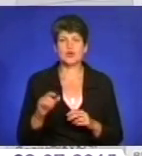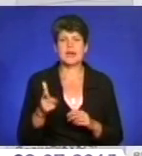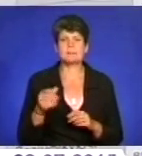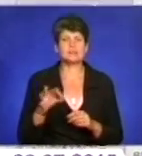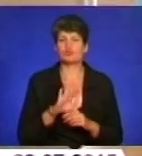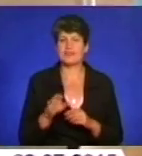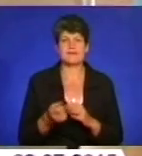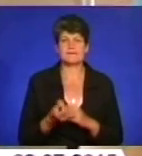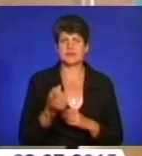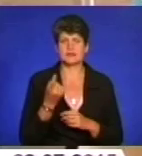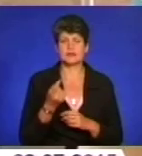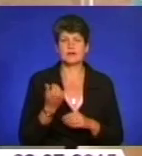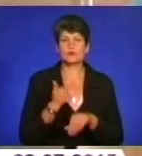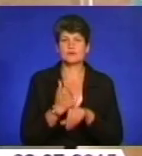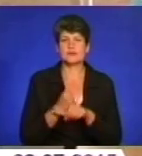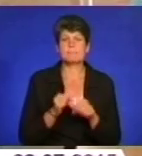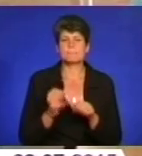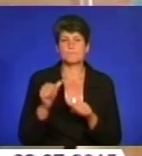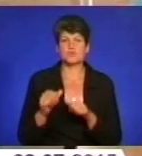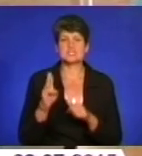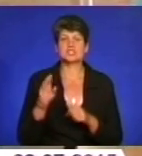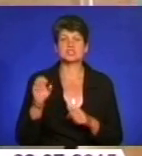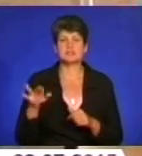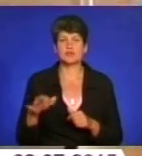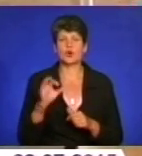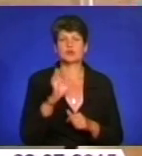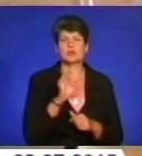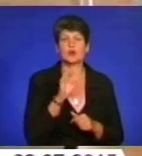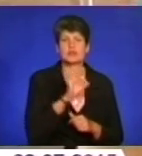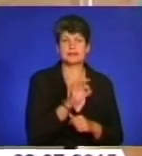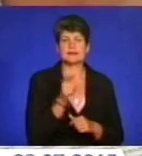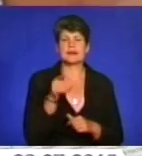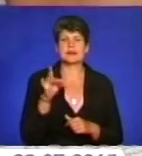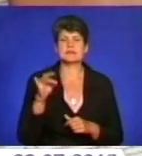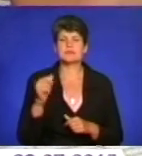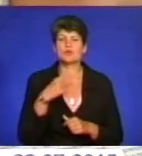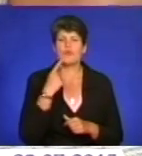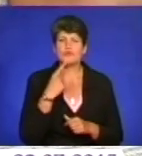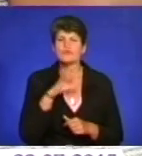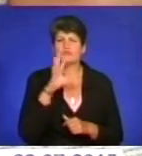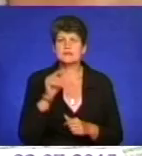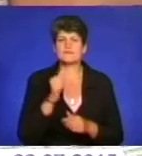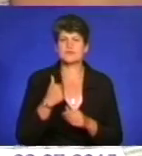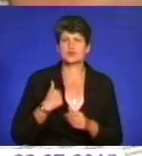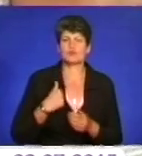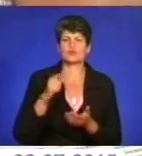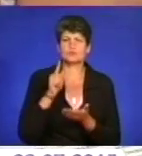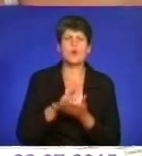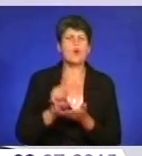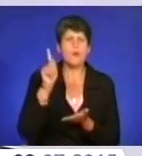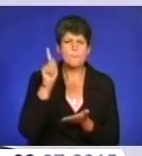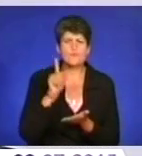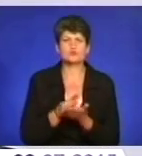виявили. Головний позаштатний спеціаліст-інфекціоніст Олена Герасименко рекомендує усім військовозобов'язаним